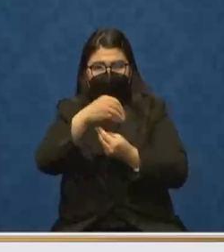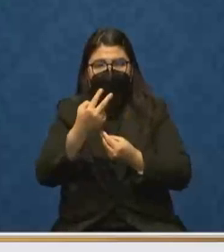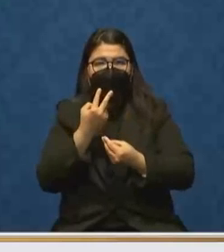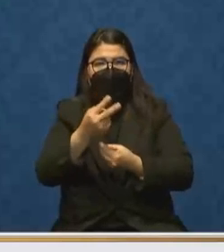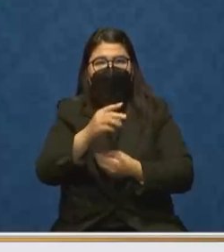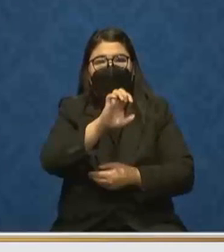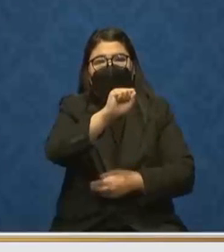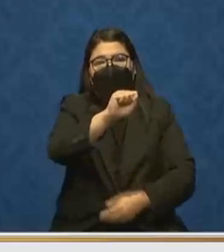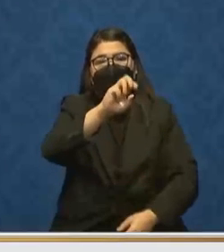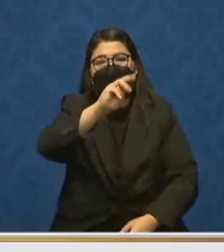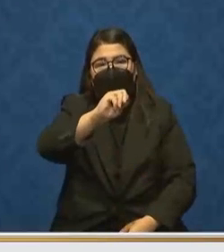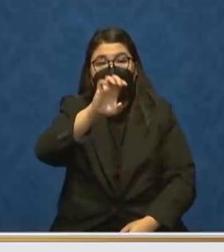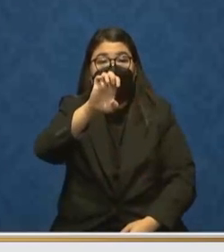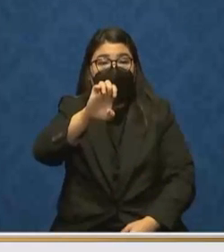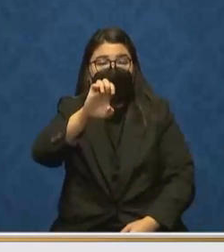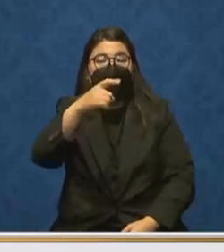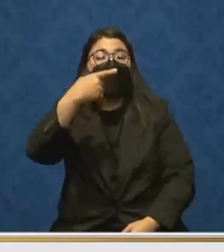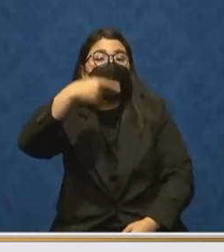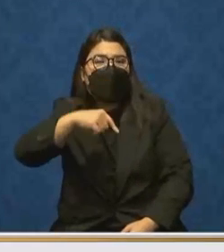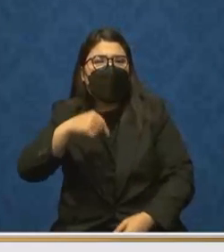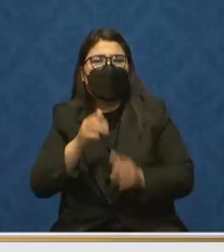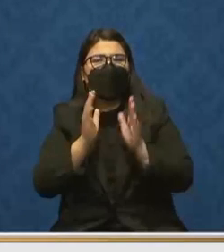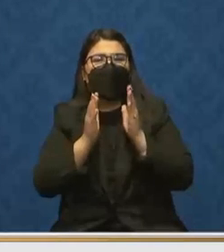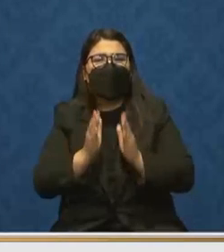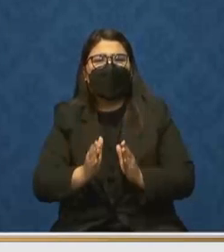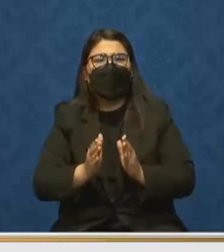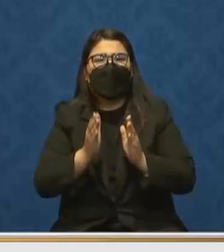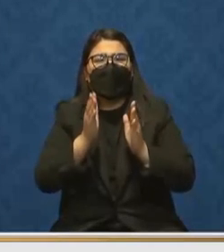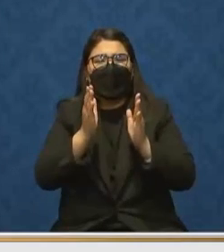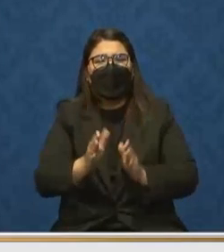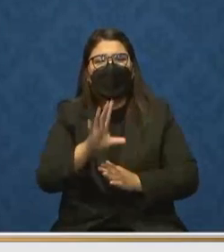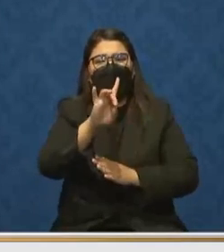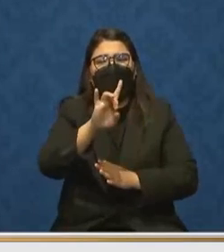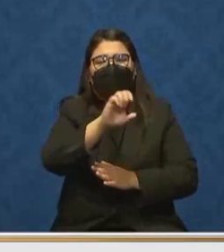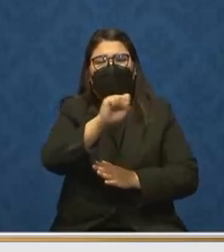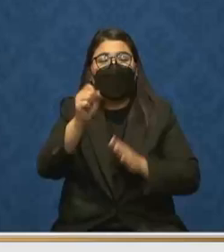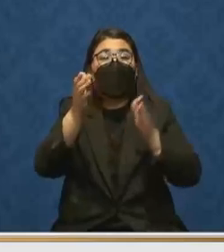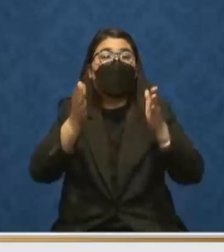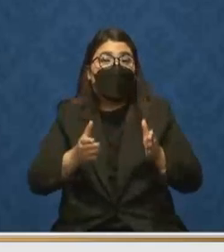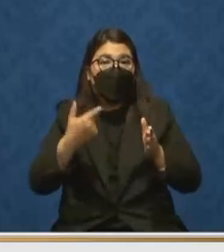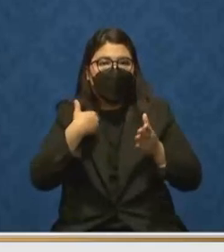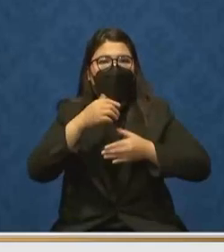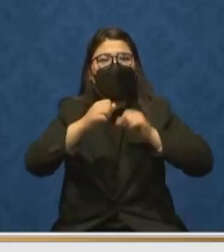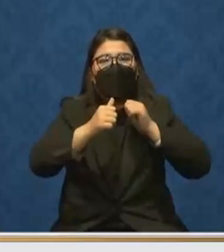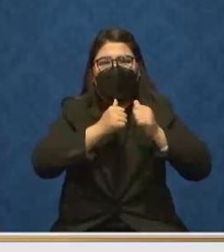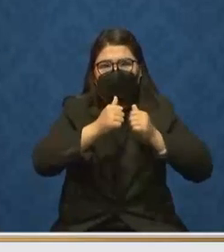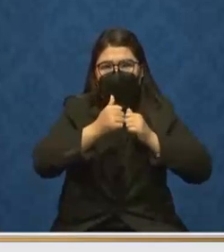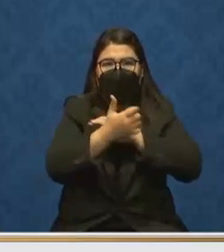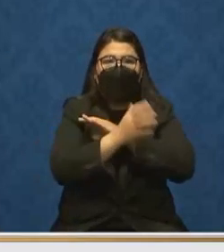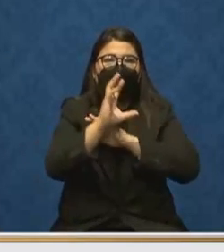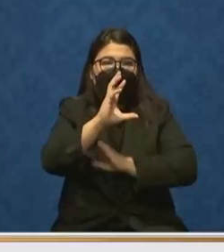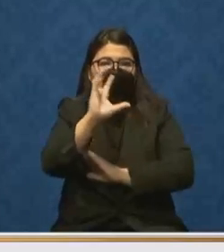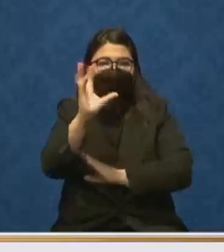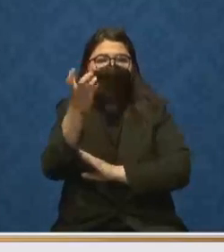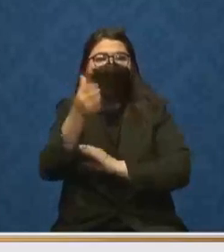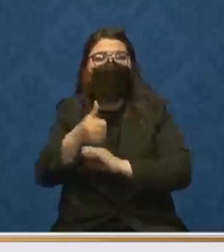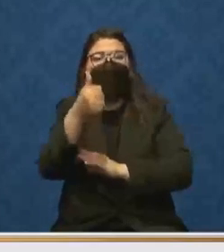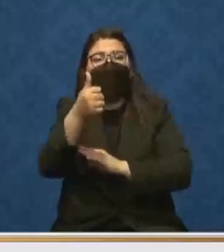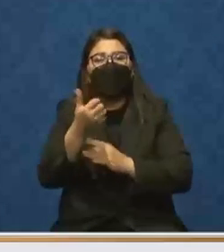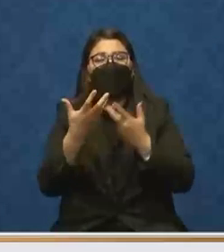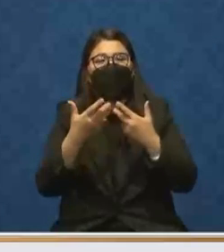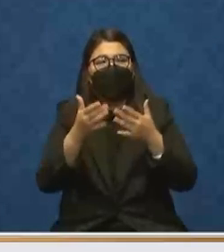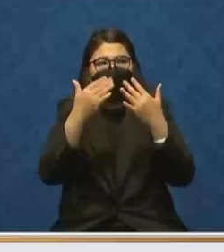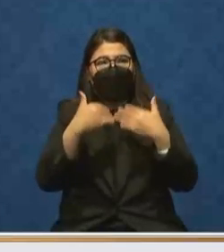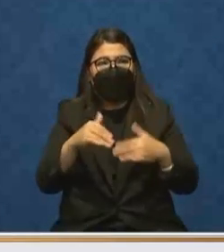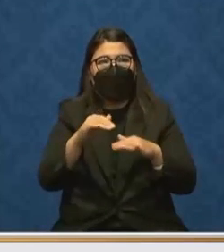ยไม่น้อยกว่า 800,000 รายสามารถเติบโตและแข่งขันได้ในระดับสากล 8. การพัฒนาอุตสาหกรรมและบริ